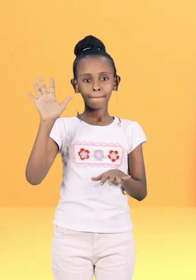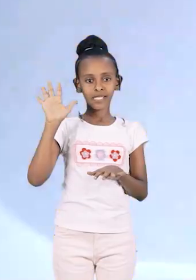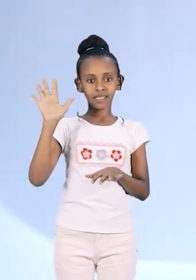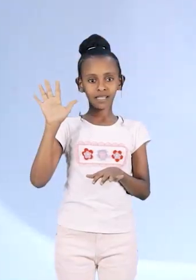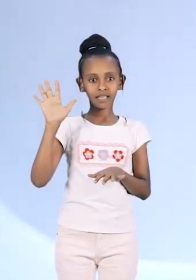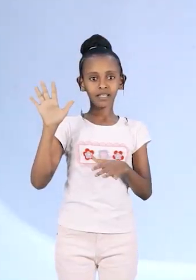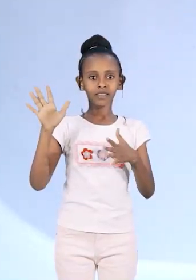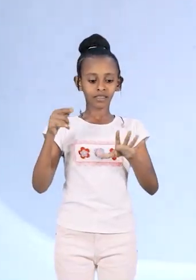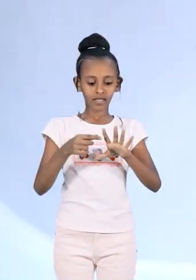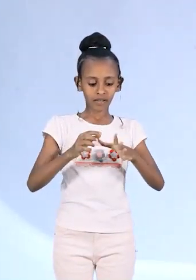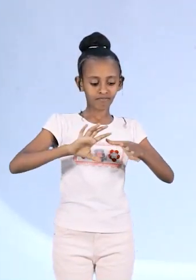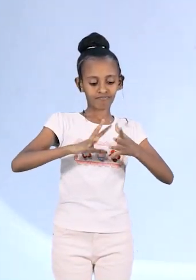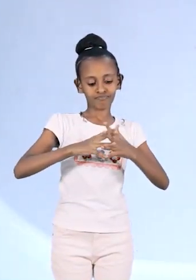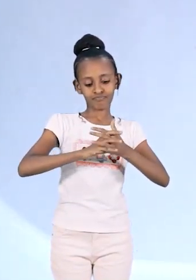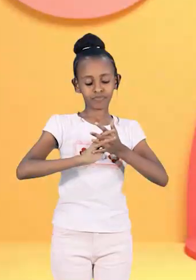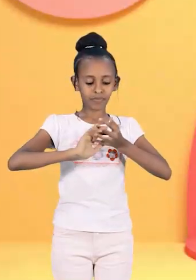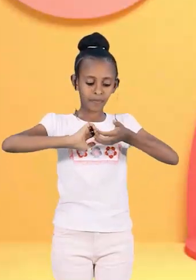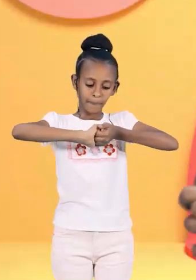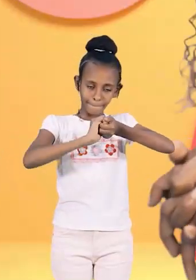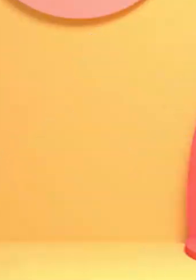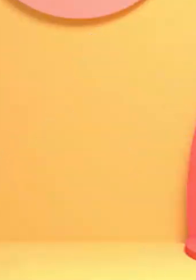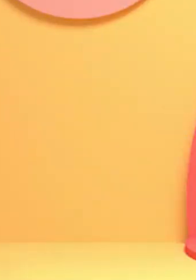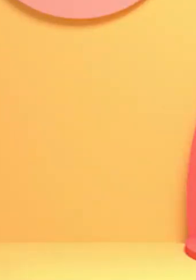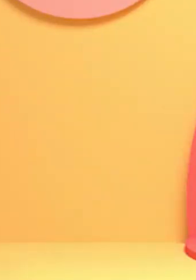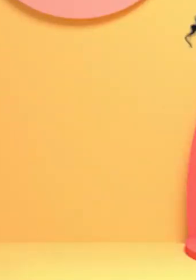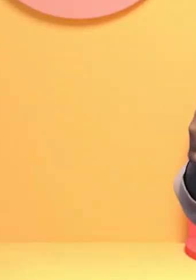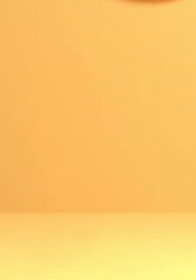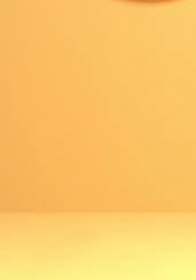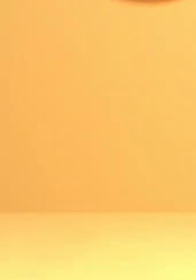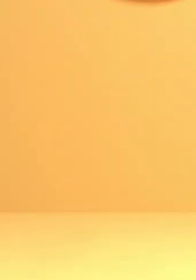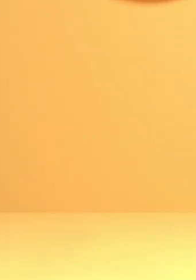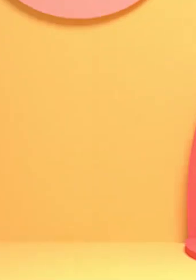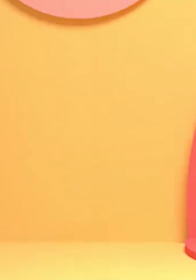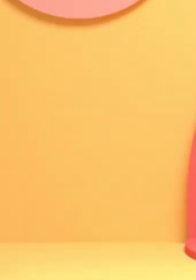shanaffaan quba keenya wal keessa dabarsuudhaan walitti rigna